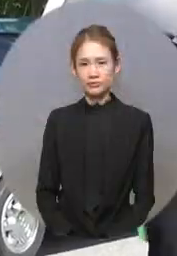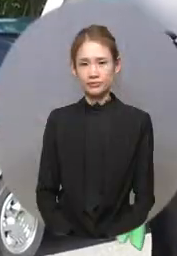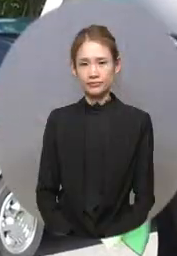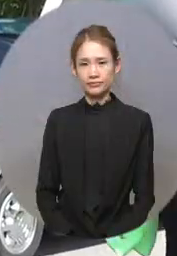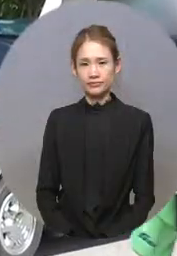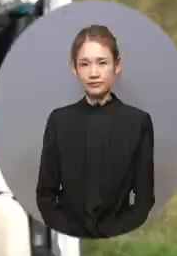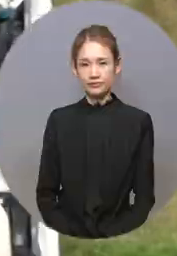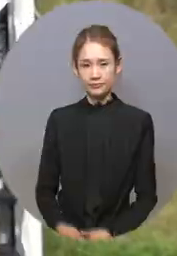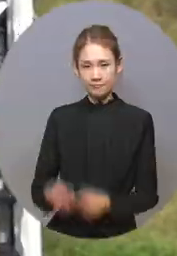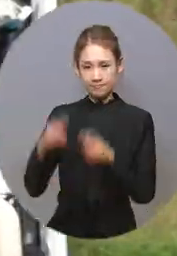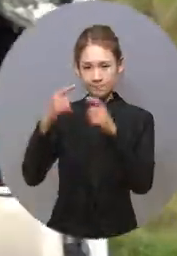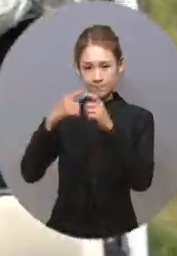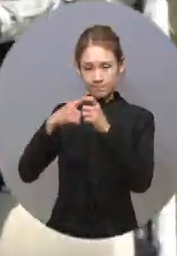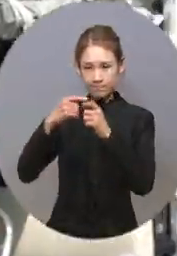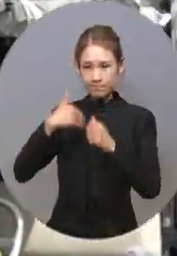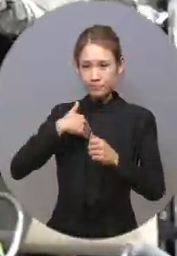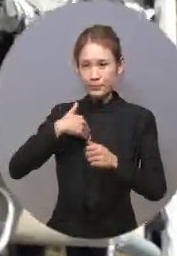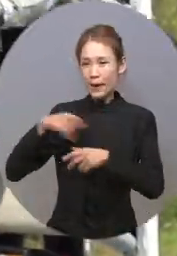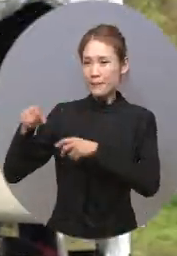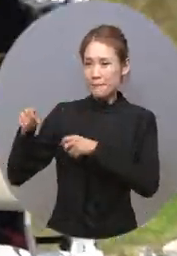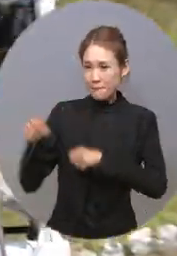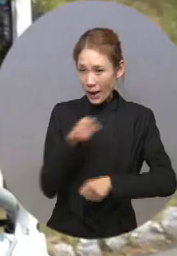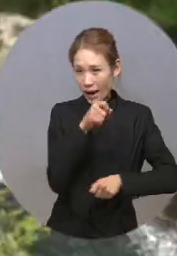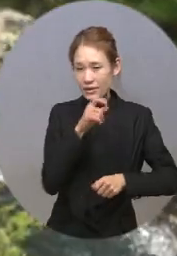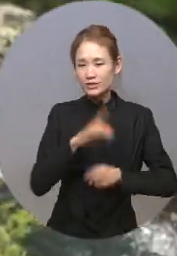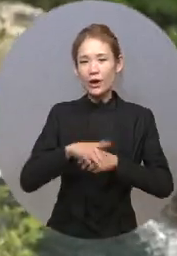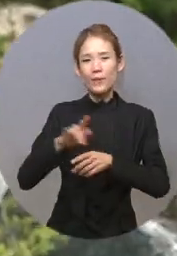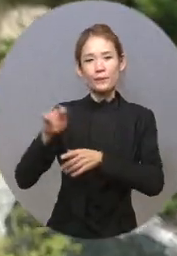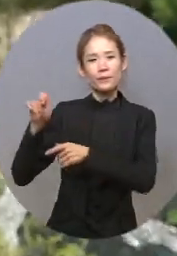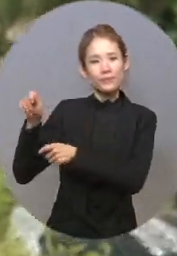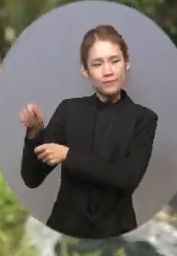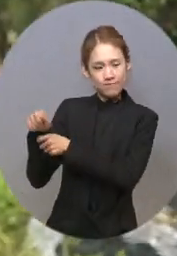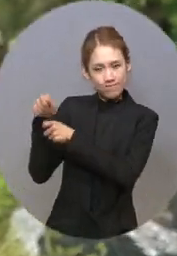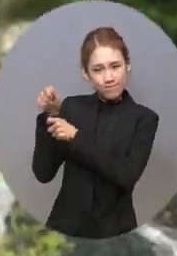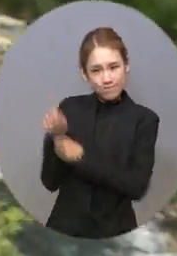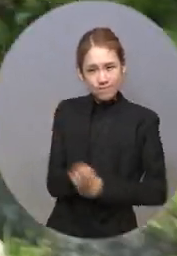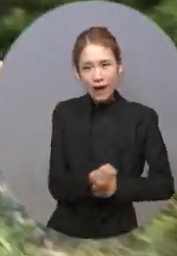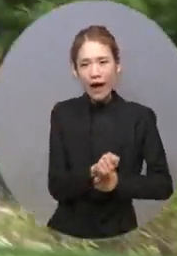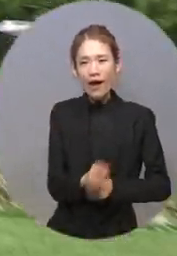티샷에 다 달려 있어. 몸도 안 치고 몸도 안 보고. 첫 티샷을 잘해야 돼. 그래?